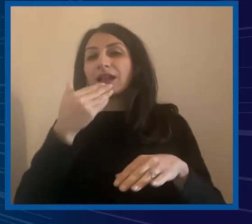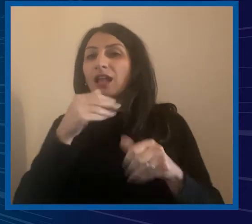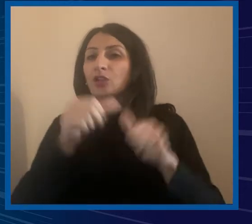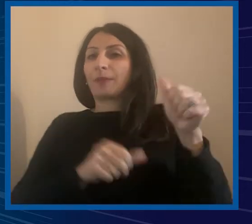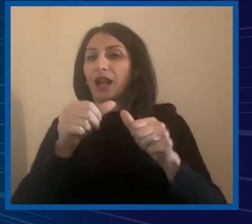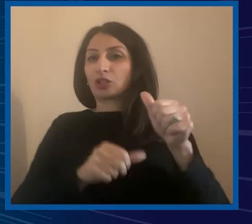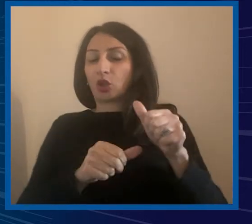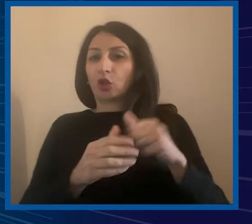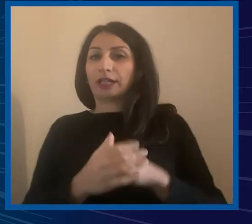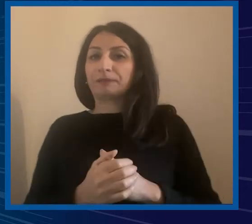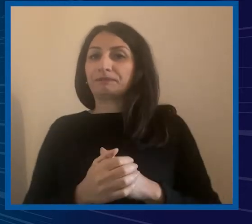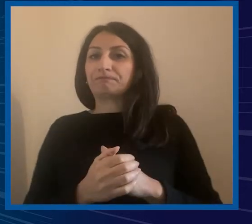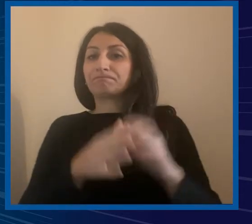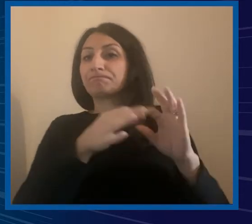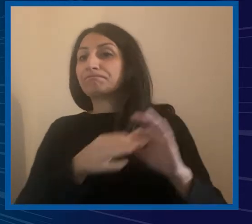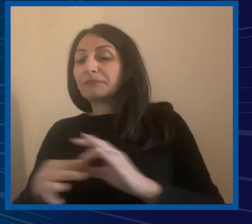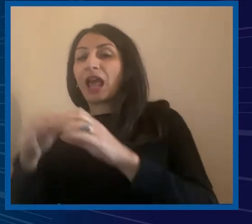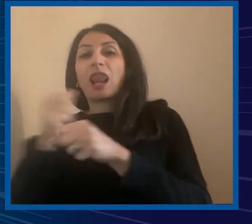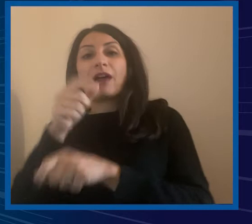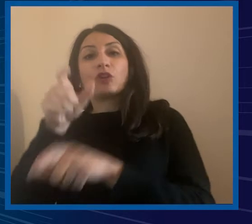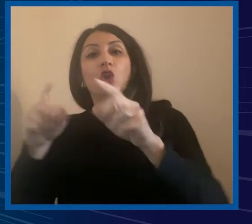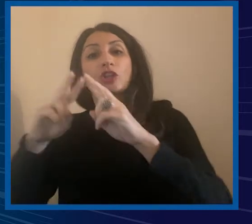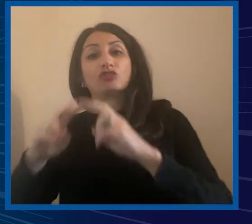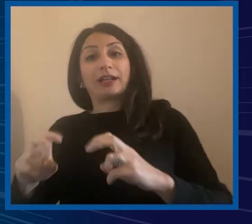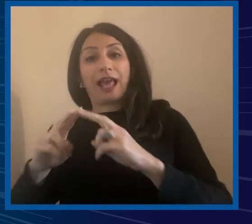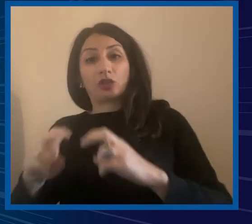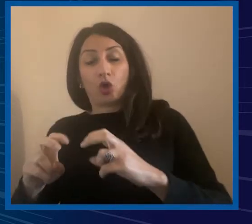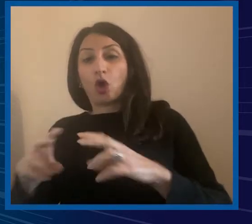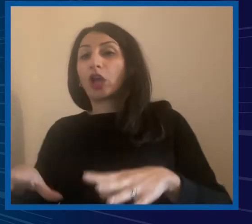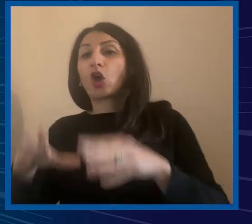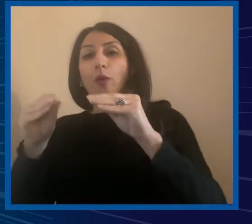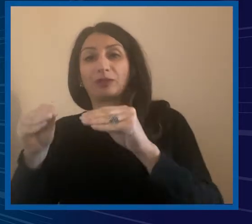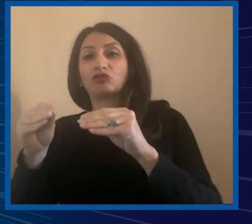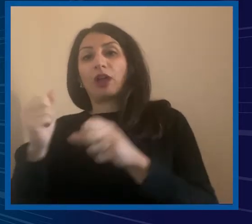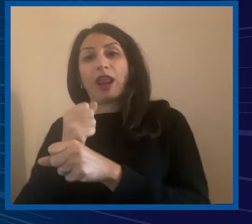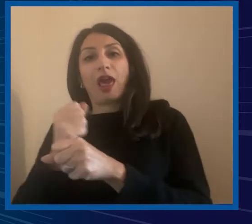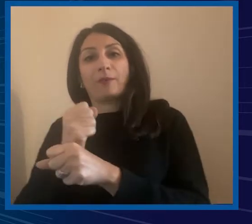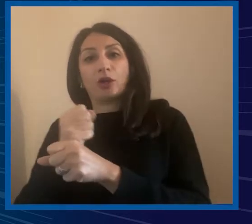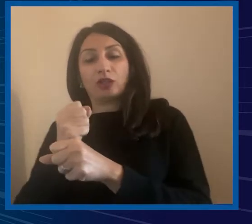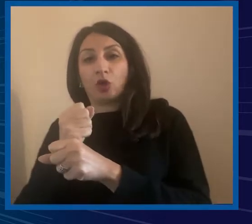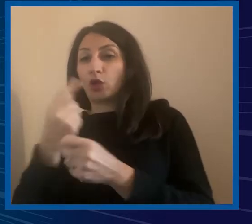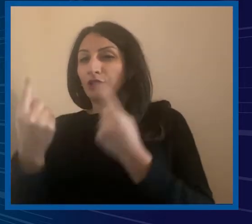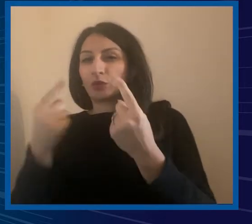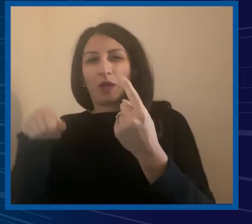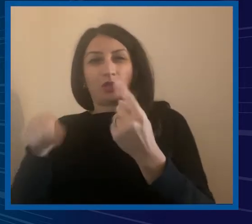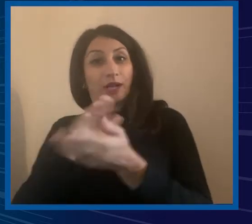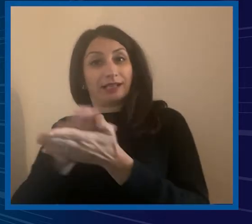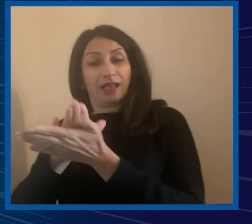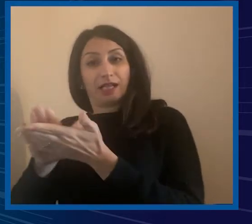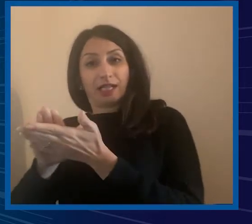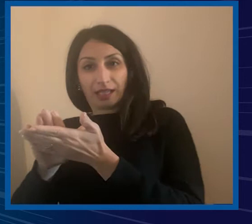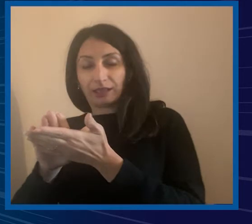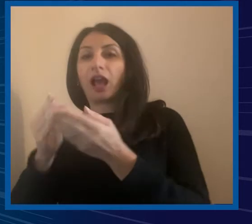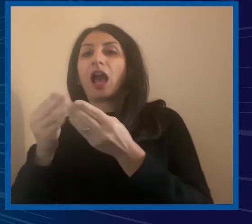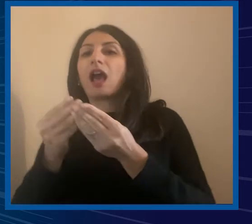chirurgica. Il lavoro dei ricercatori inizia invece in laboratorio, dove, in condizioni di sterilità,